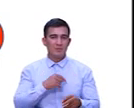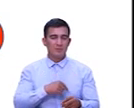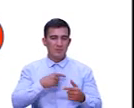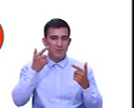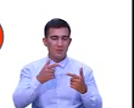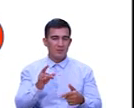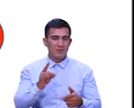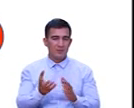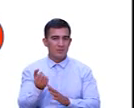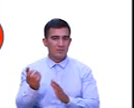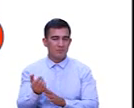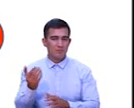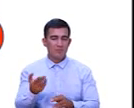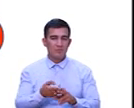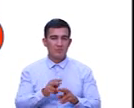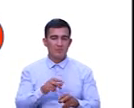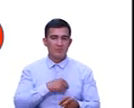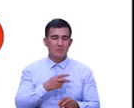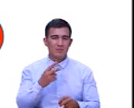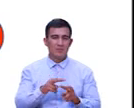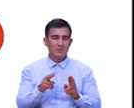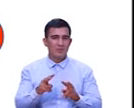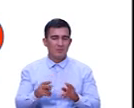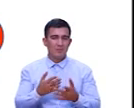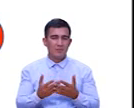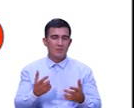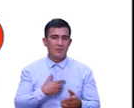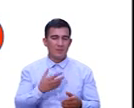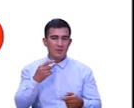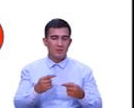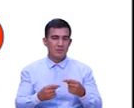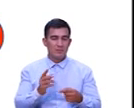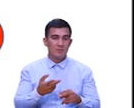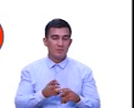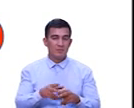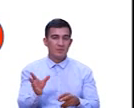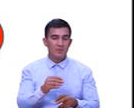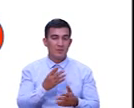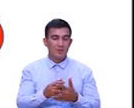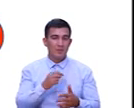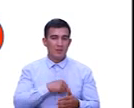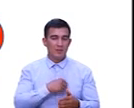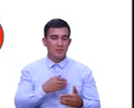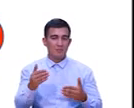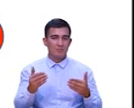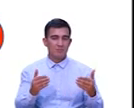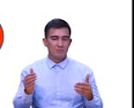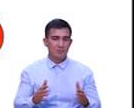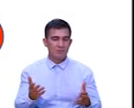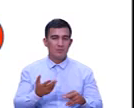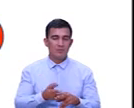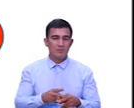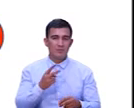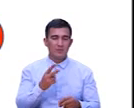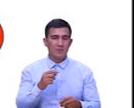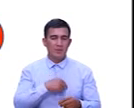olamiz. Ikkita bir xil ishorali zaryad o'zaro ta'sirlashganda ular uzoqlashadi va ikkita turli xil